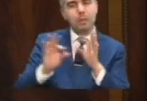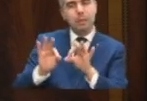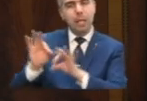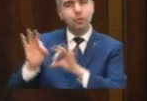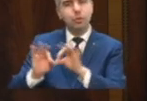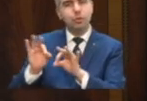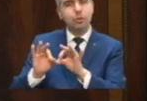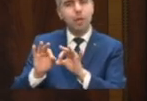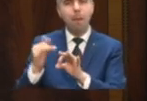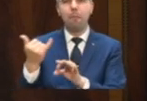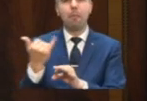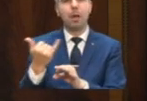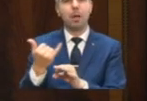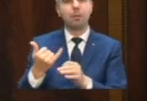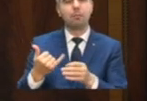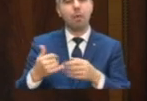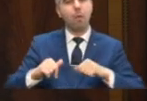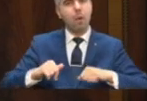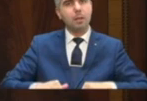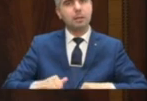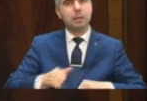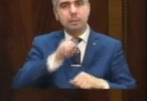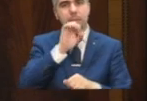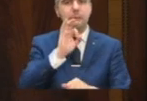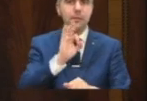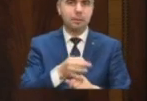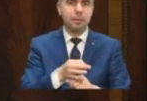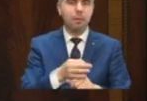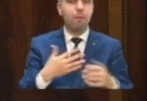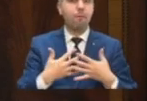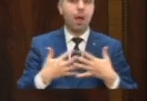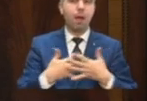محكمه، وهذا السيد الوزير احنا اللي بغيناه واللي كيمكن يعني نعتزوا به،